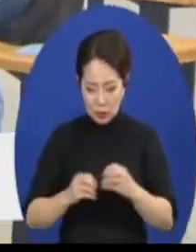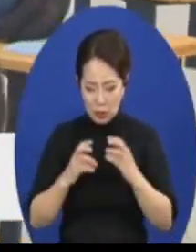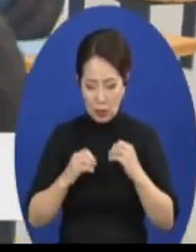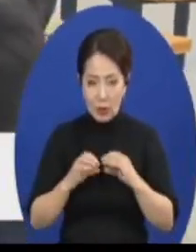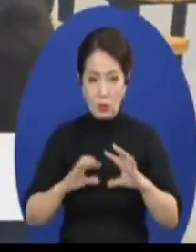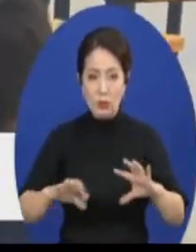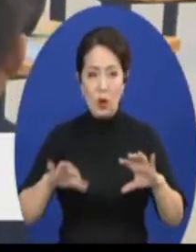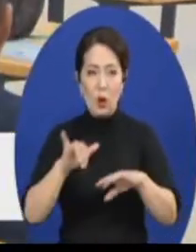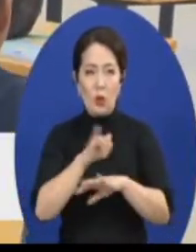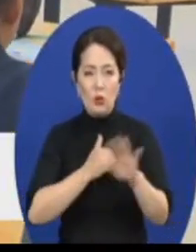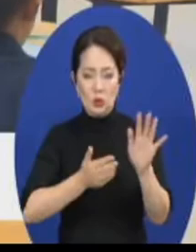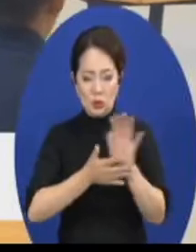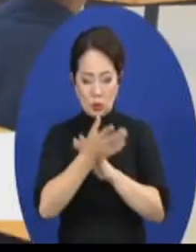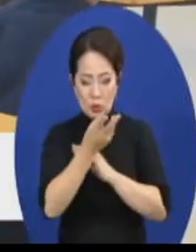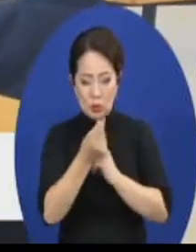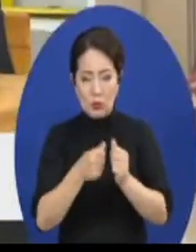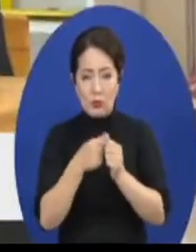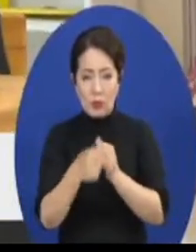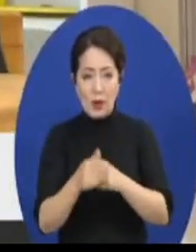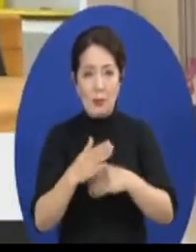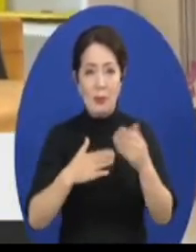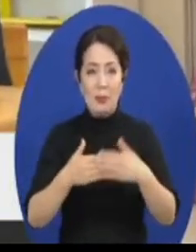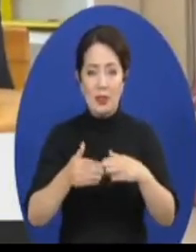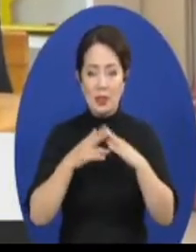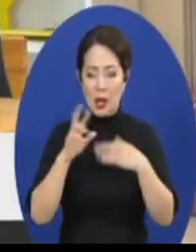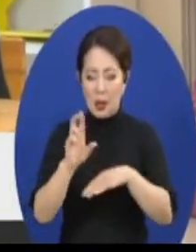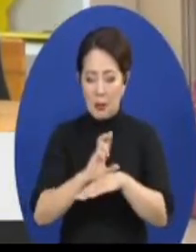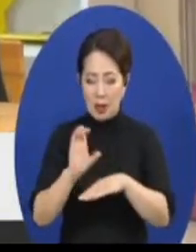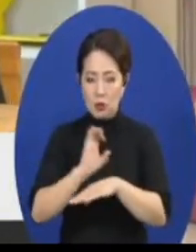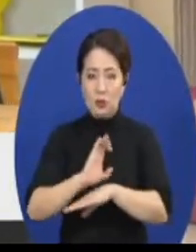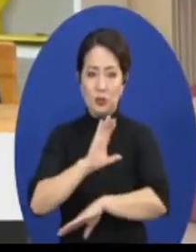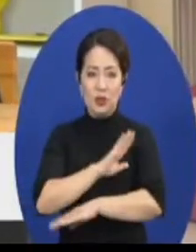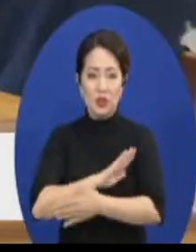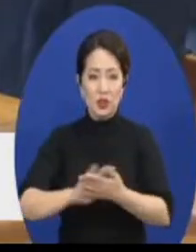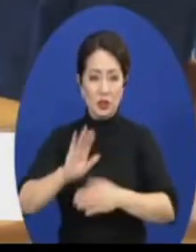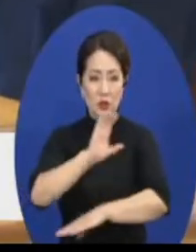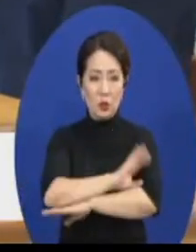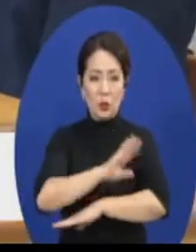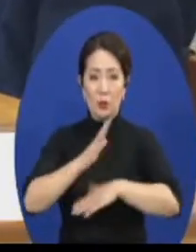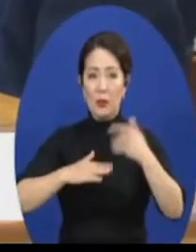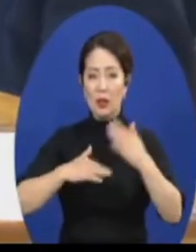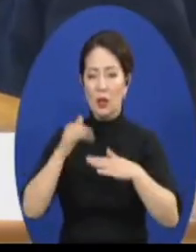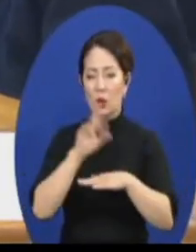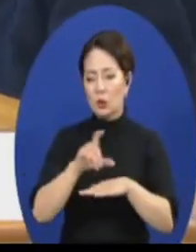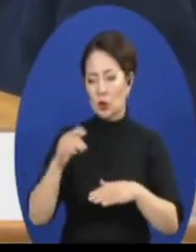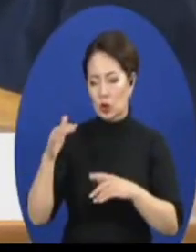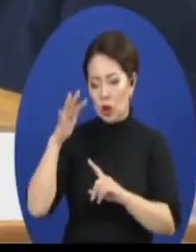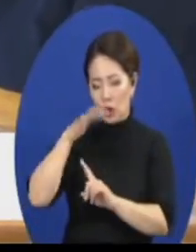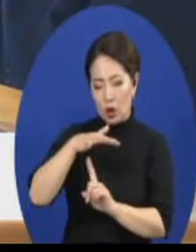байгуулалтыг улсын төсвийн хөрөнгөөр барьж байгуулжээ. Баг суманд шин сургууль баригдаж, хүүхдийн сурч боловсрох орчин